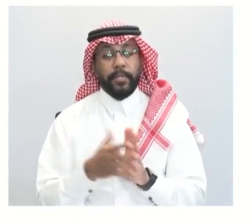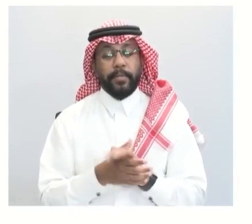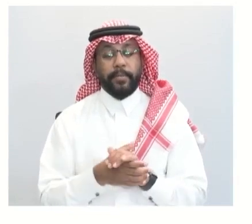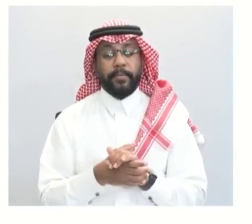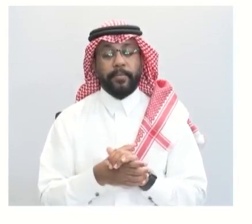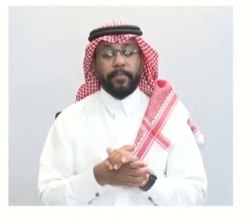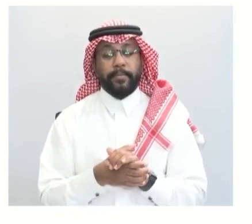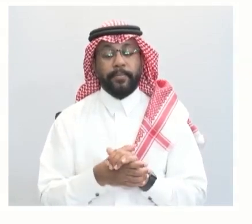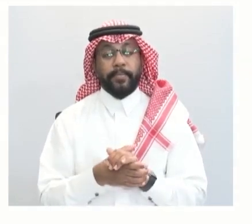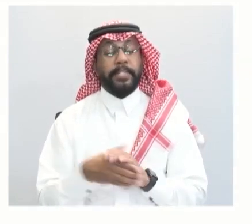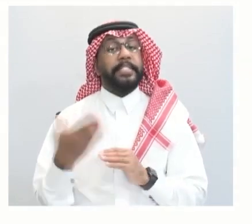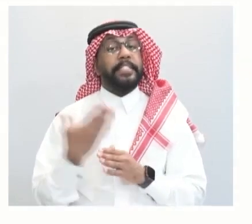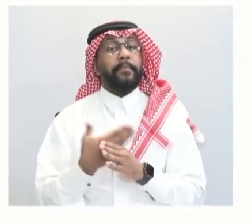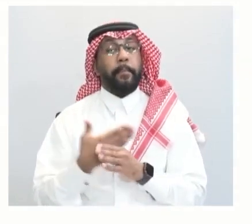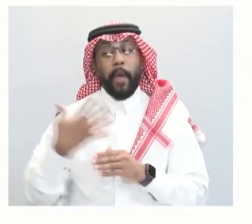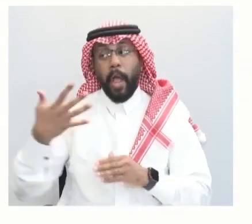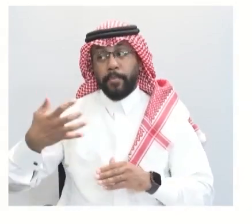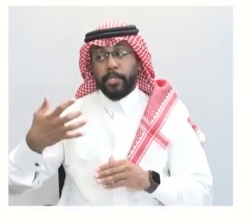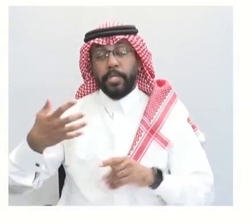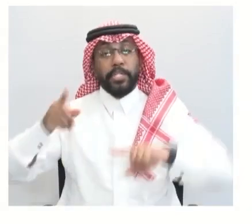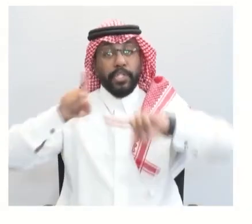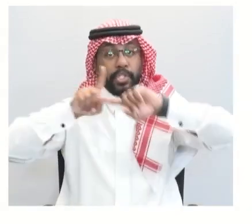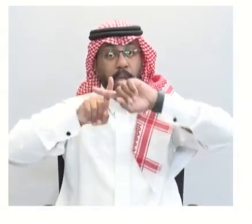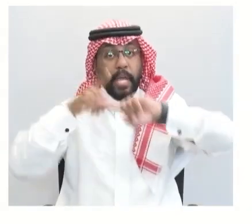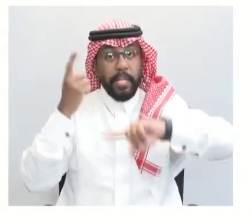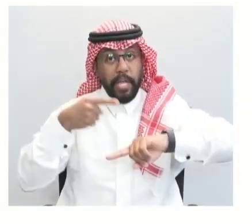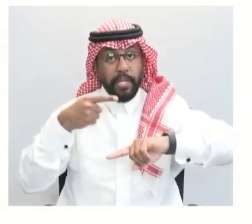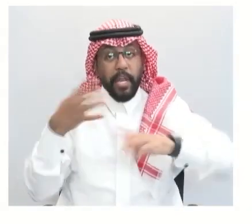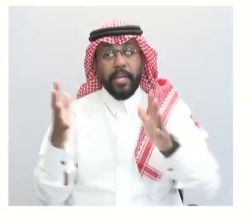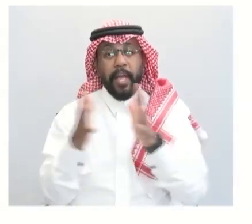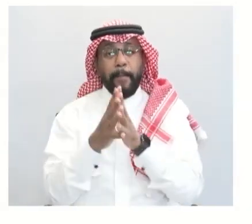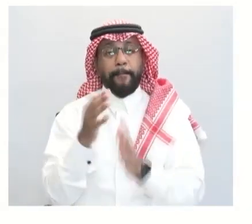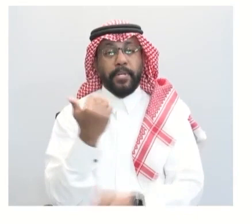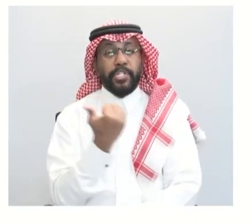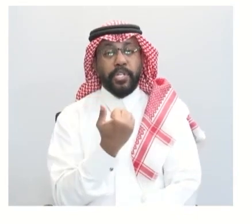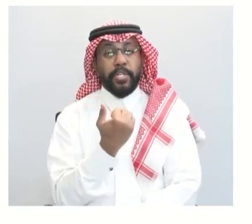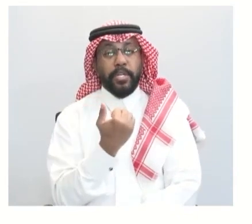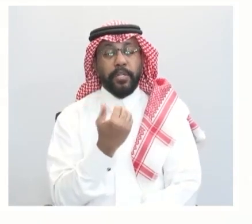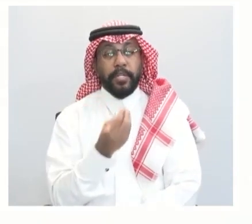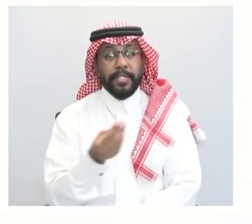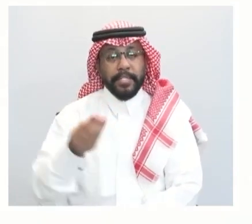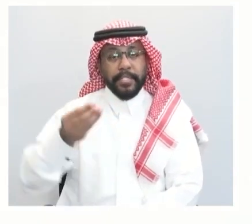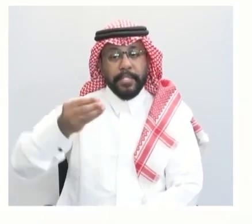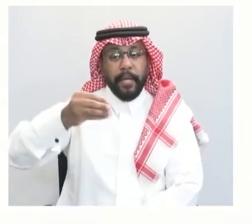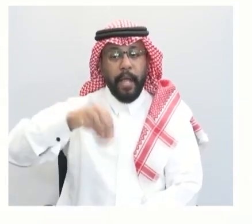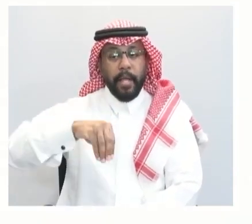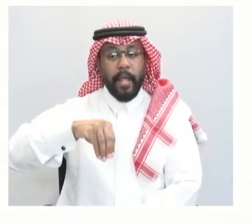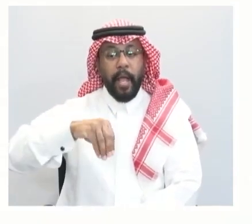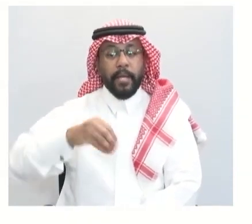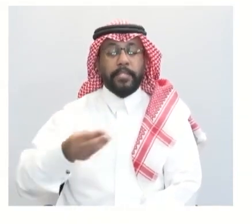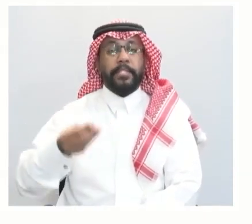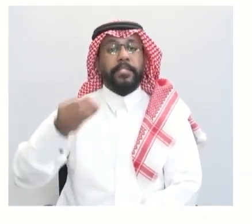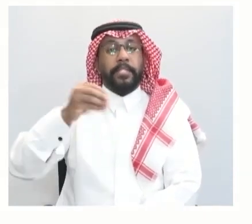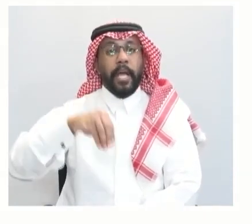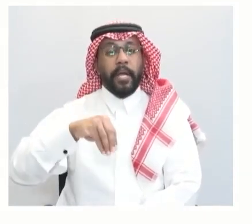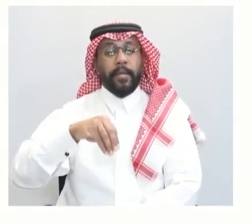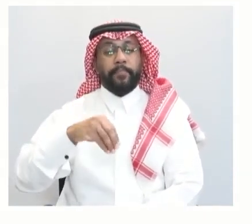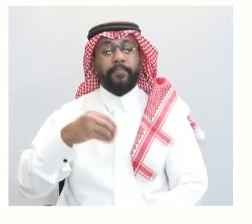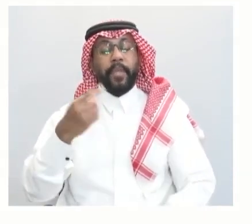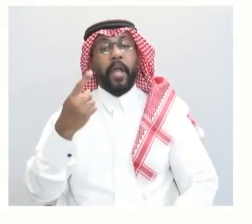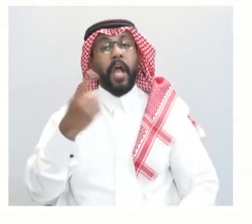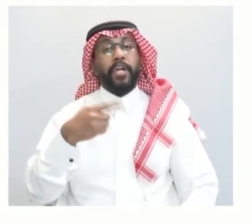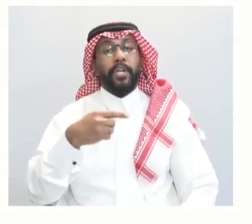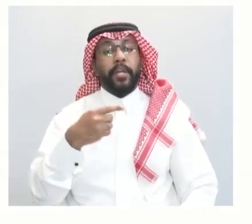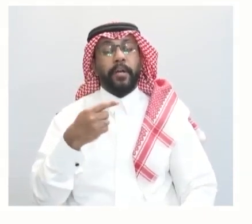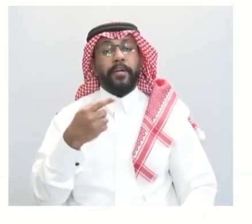اذا اصبح لدينا 60 ريال ثم نقوم كذلك باضافه عشر ريالات الى